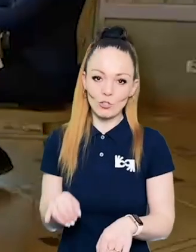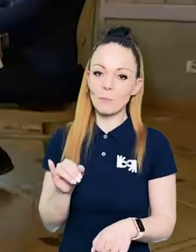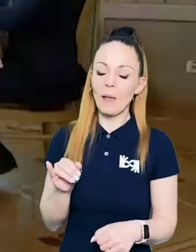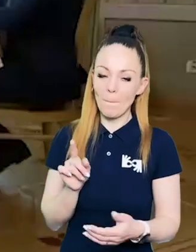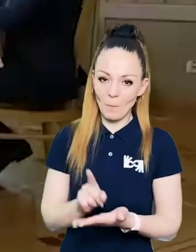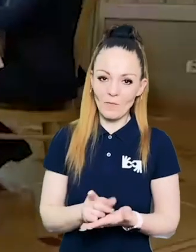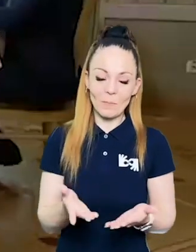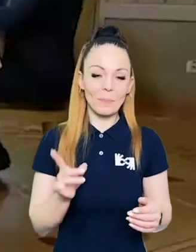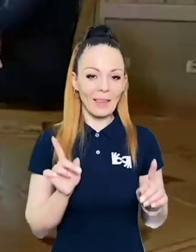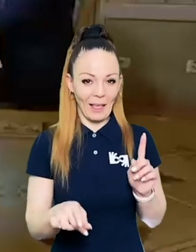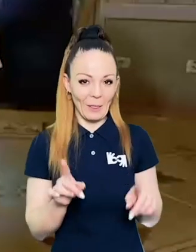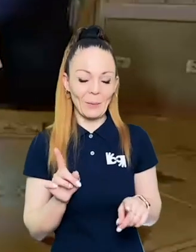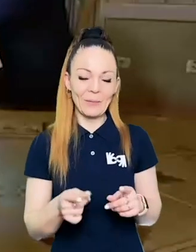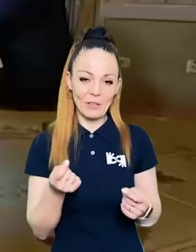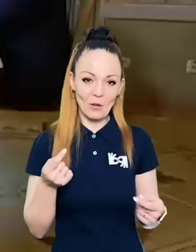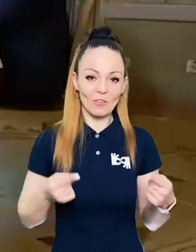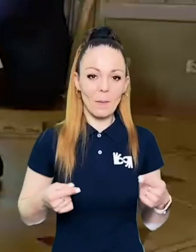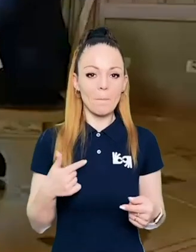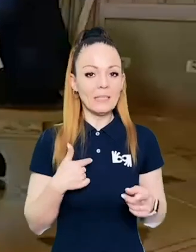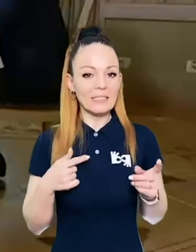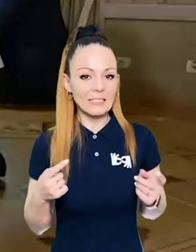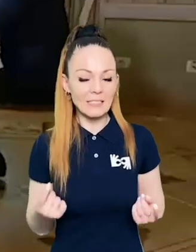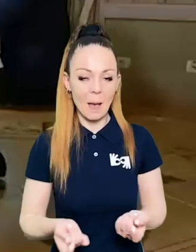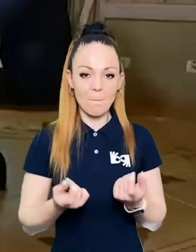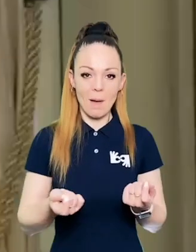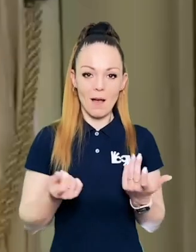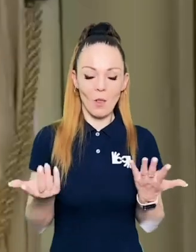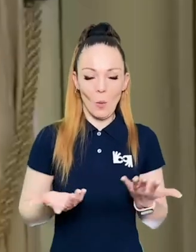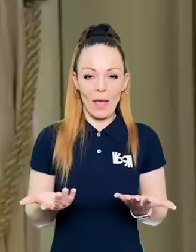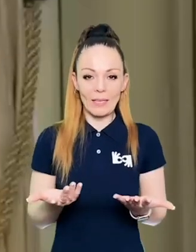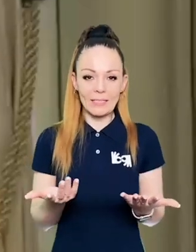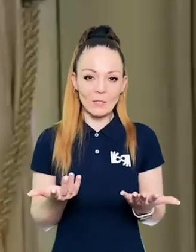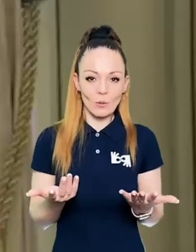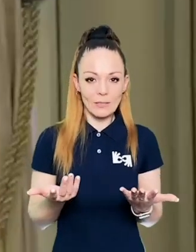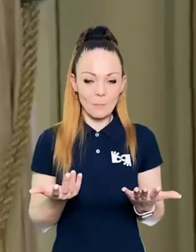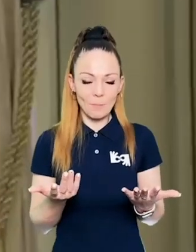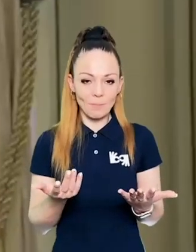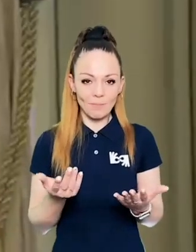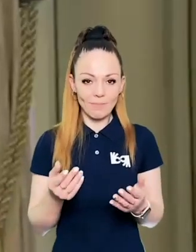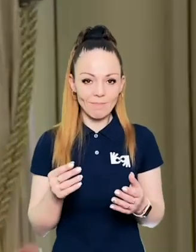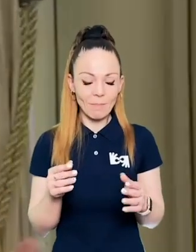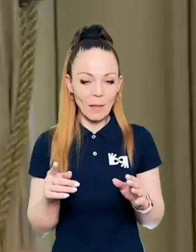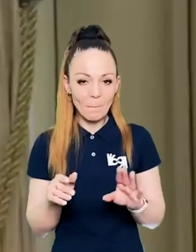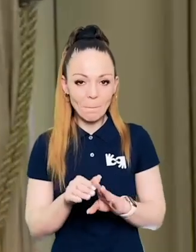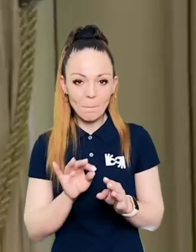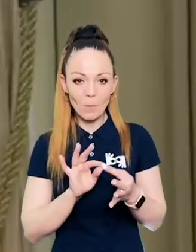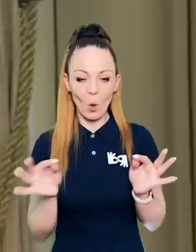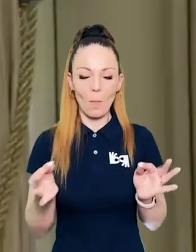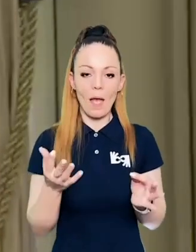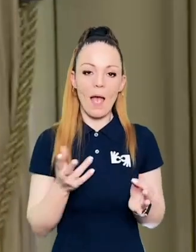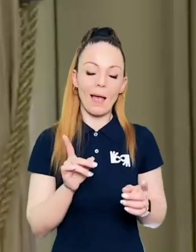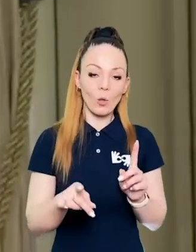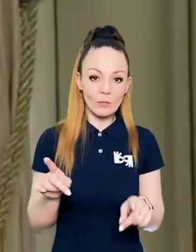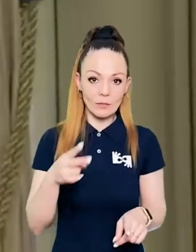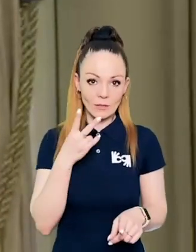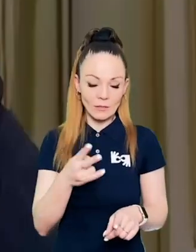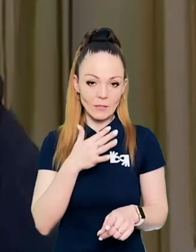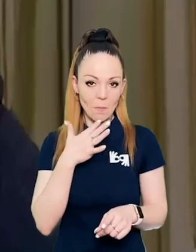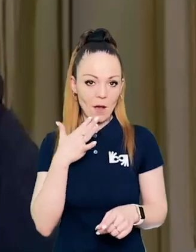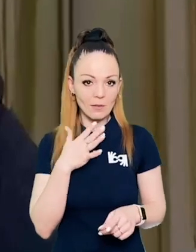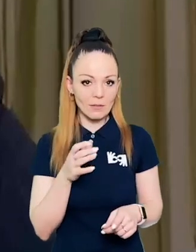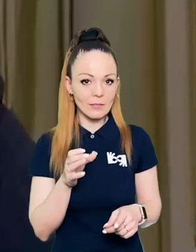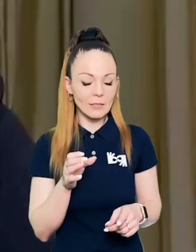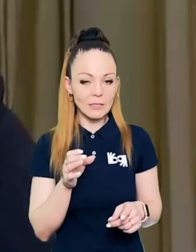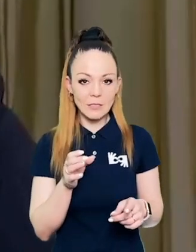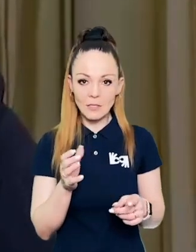речей. Можемо, мені, іноді мені, іноді замало якихось прийомів, а іноді забагато. Навпаки.